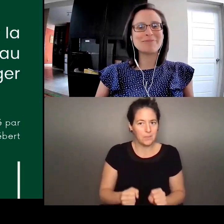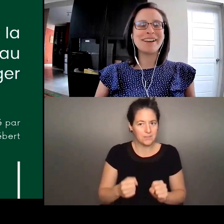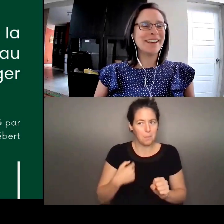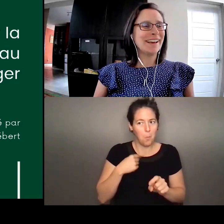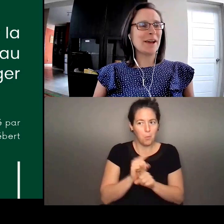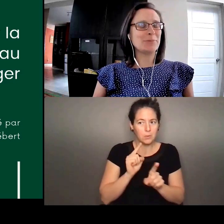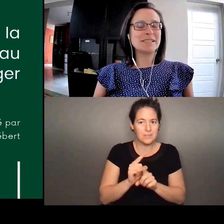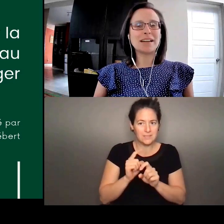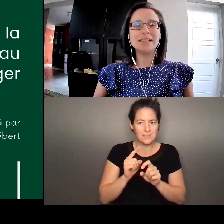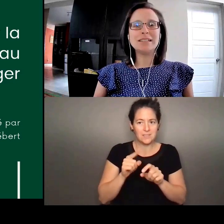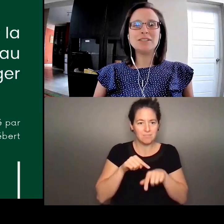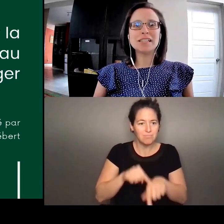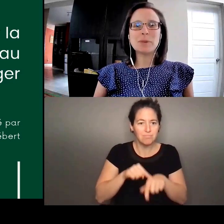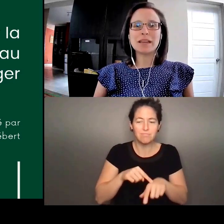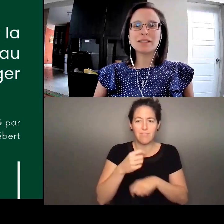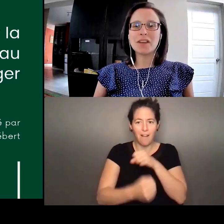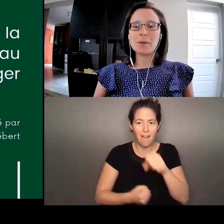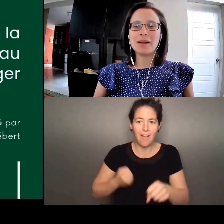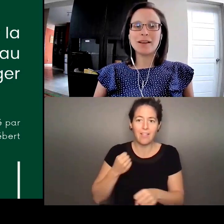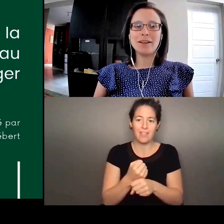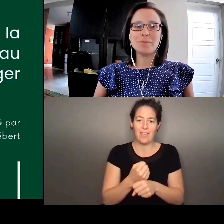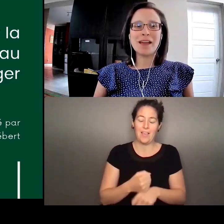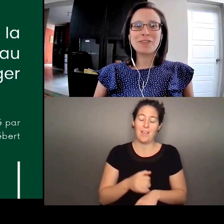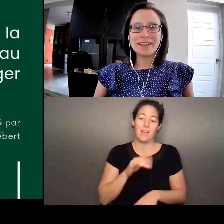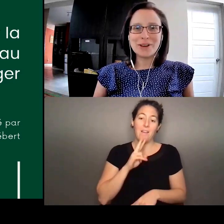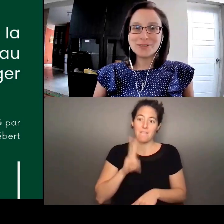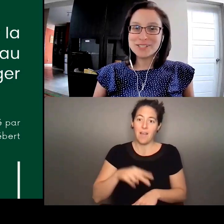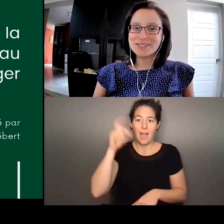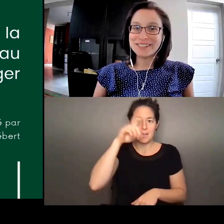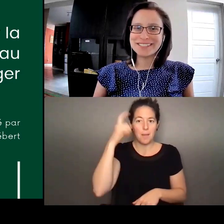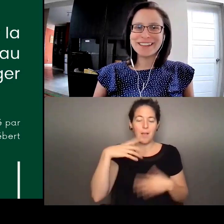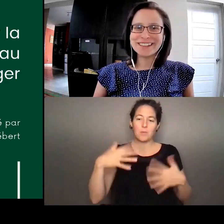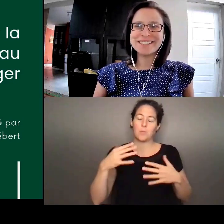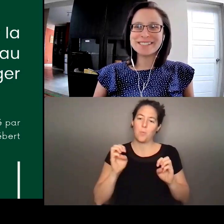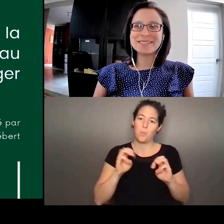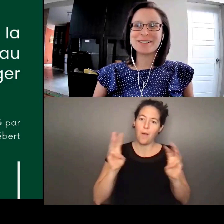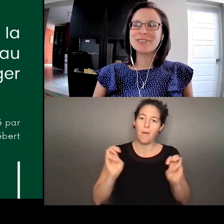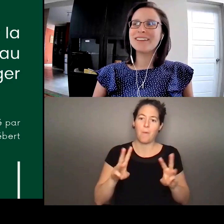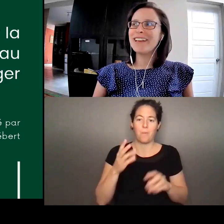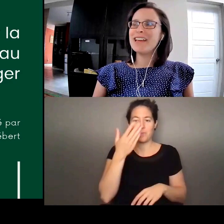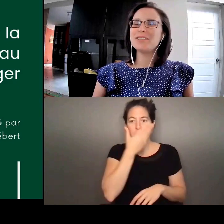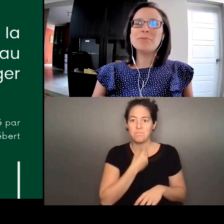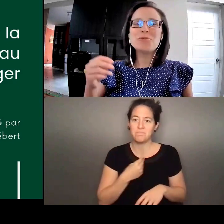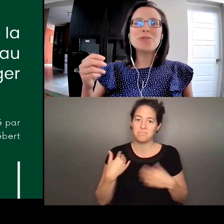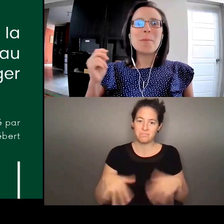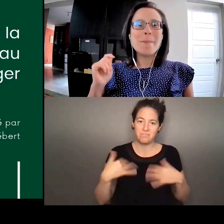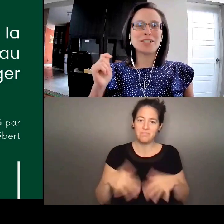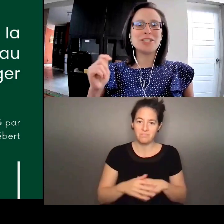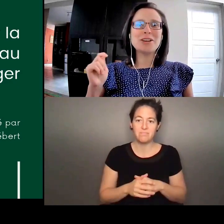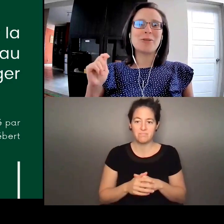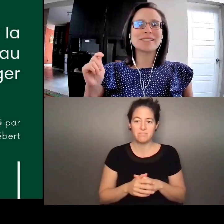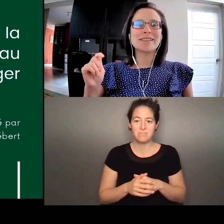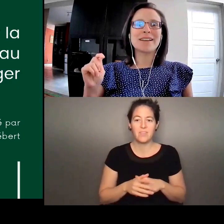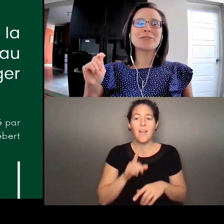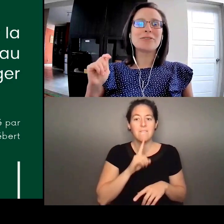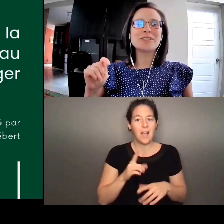moi-même. Puis ça a été une expérience vraiment merveilleuse, je dois dire. Là. Il y a beaucoup de magie